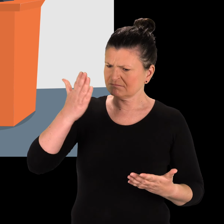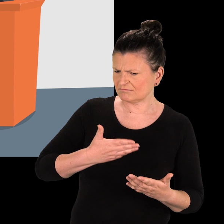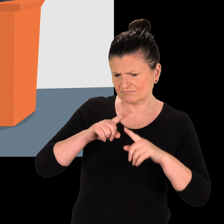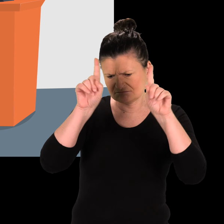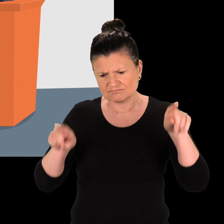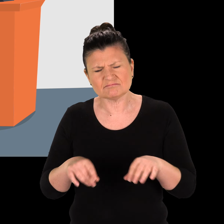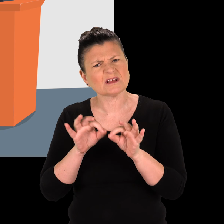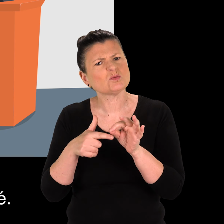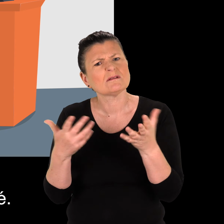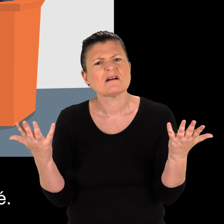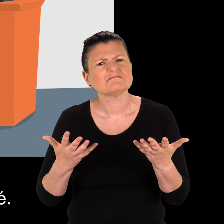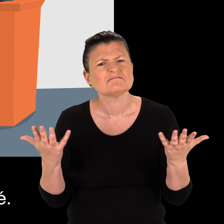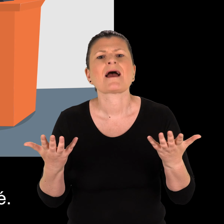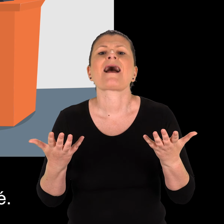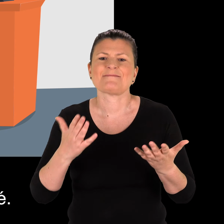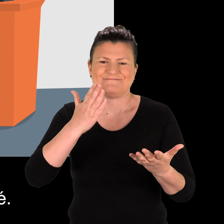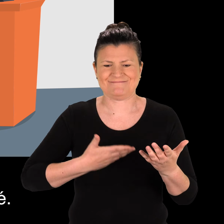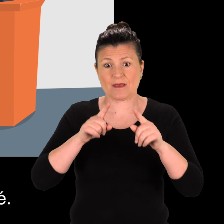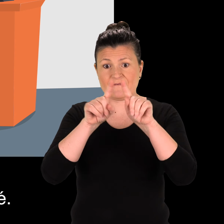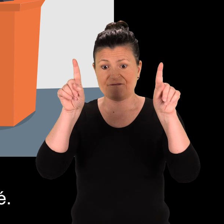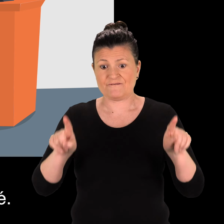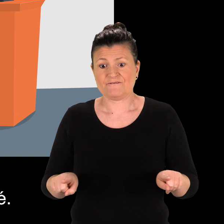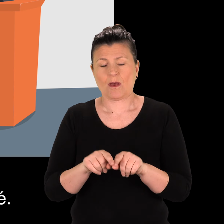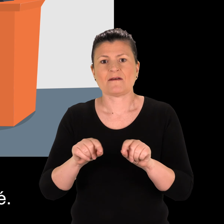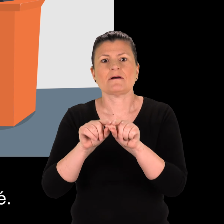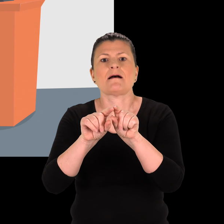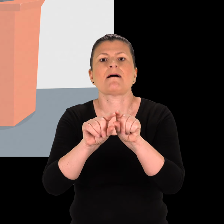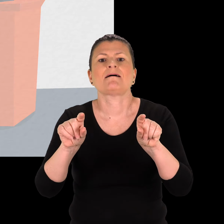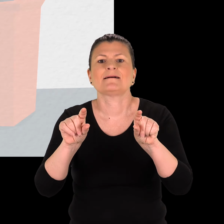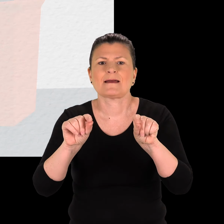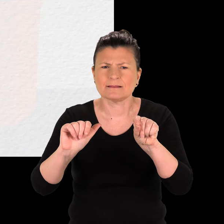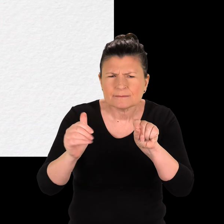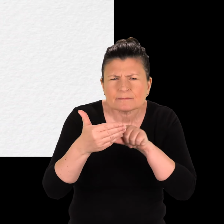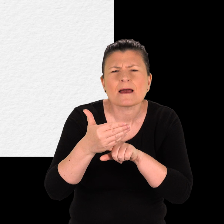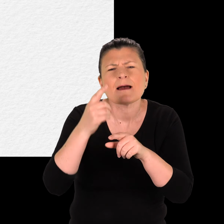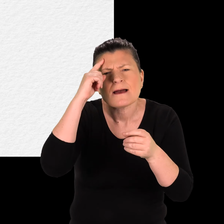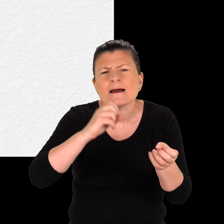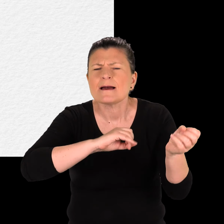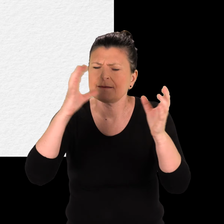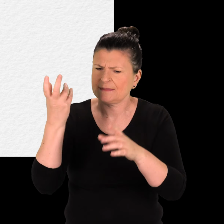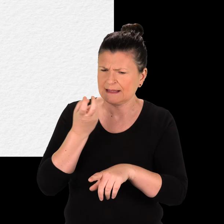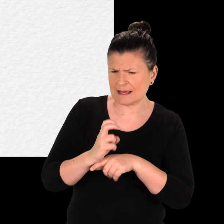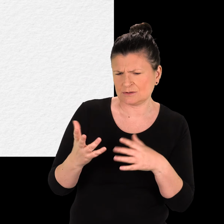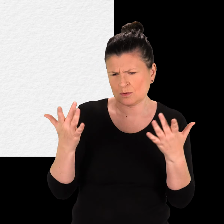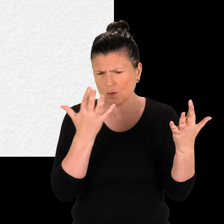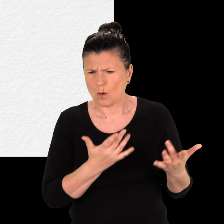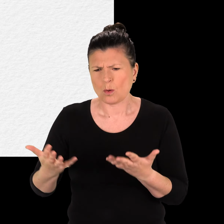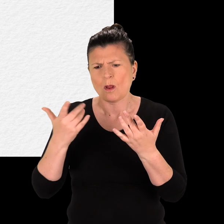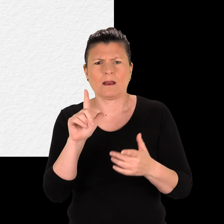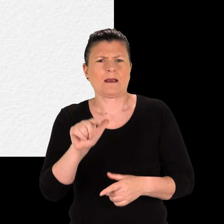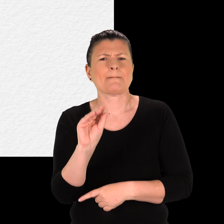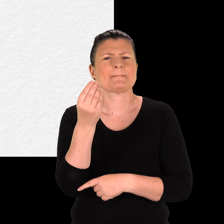qu'est-ce que je vais recevoir comme résultat ? Vous recevrez une feuille avec un résultat final encadré. Ce chiffre donne une idée du risque que votre